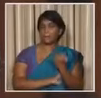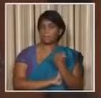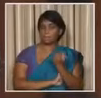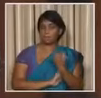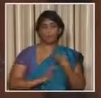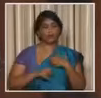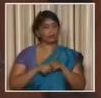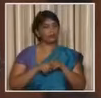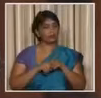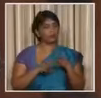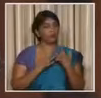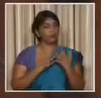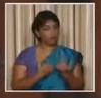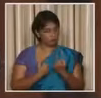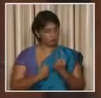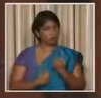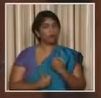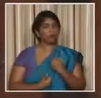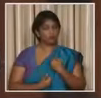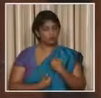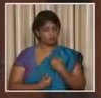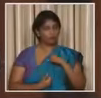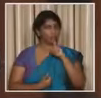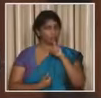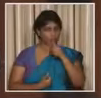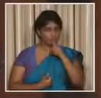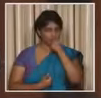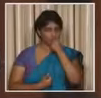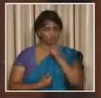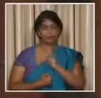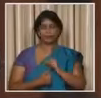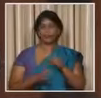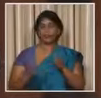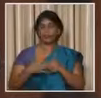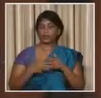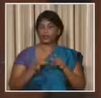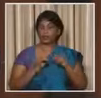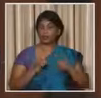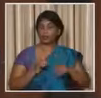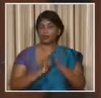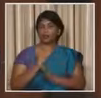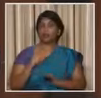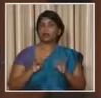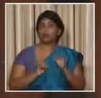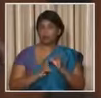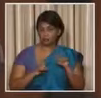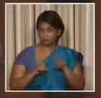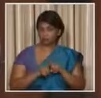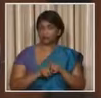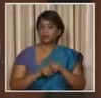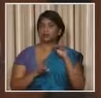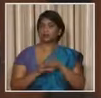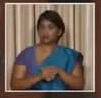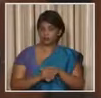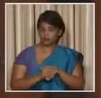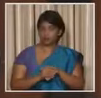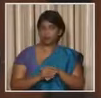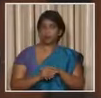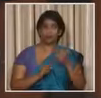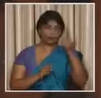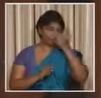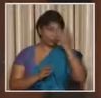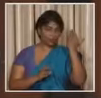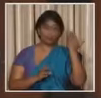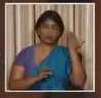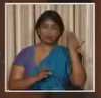அந்த அந்த சப்ஜெக்டுக்கு ஒரு கேபினட் அமைச்சர் ஒரு தலைவராக இருந்து கூட ஒரு அமைச்சராக இருந்து கூட தமிழர் ஒருவர் அமைச்சராக இருந்து கூட எங்களுடைய மக்களுடைய